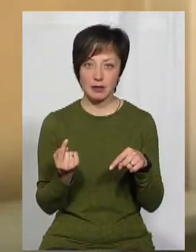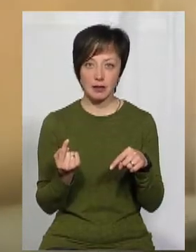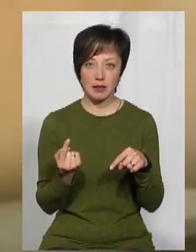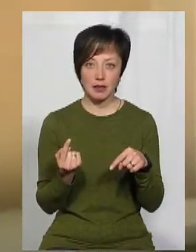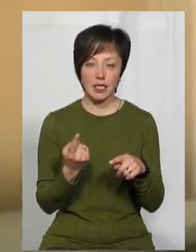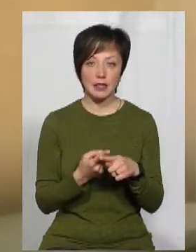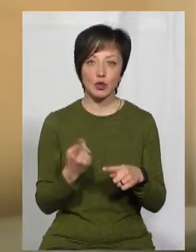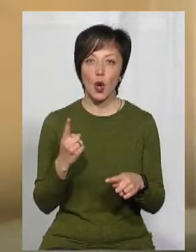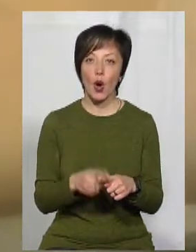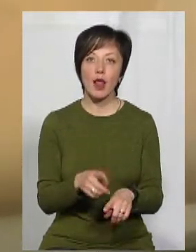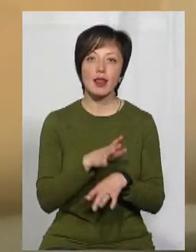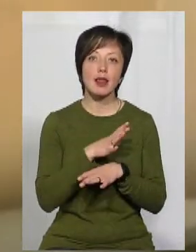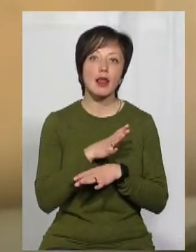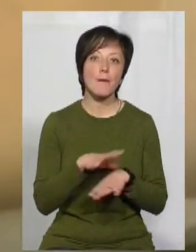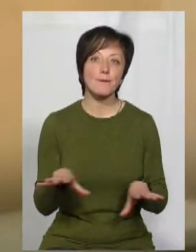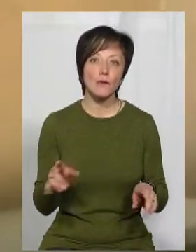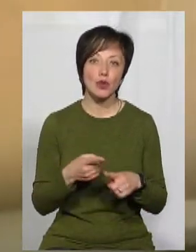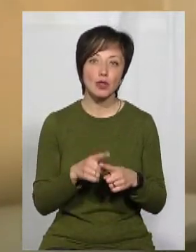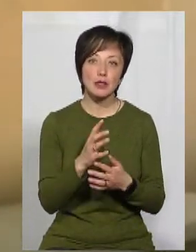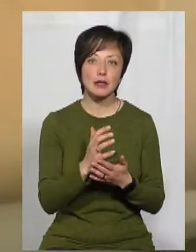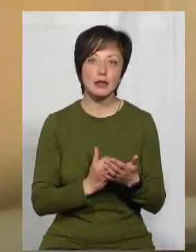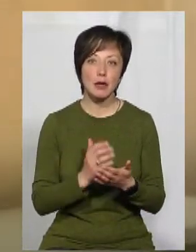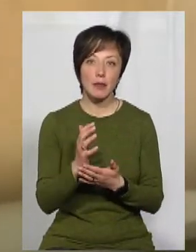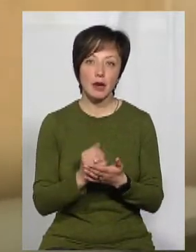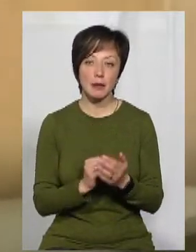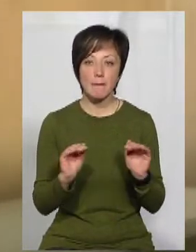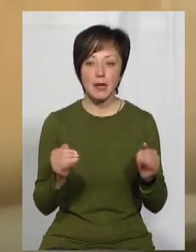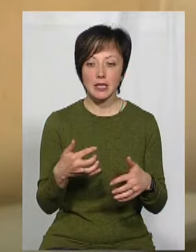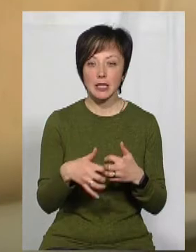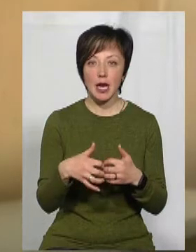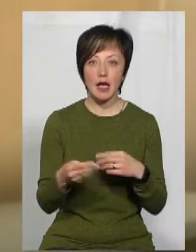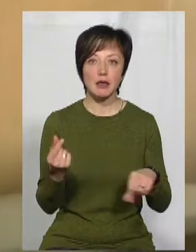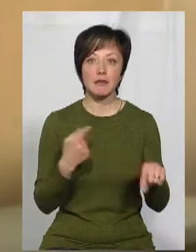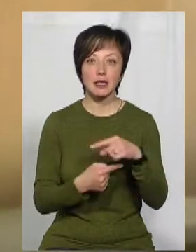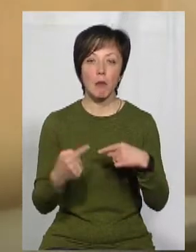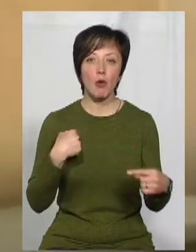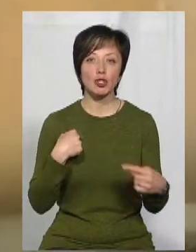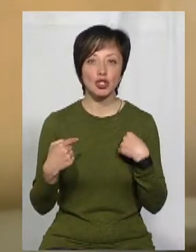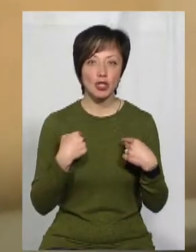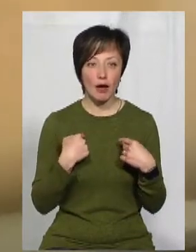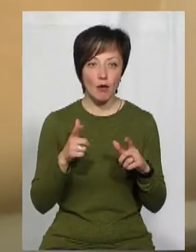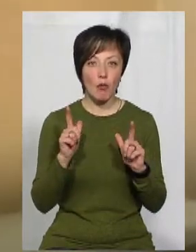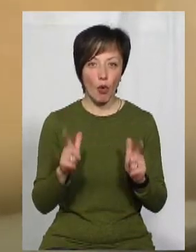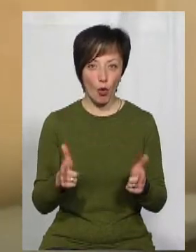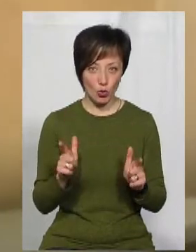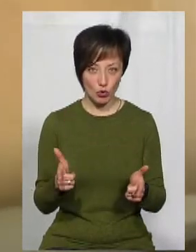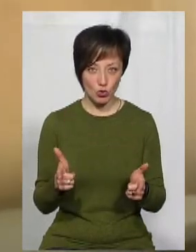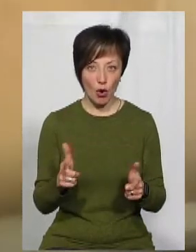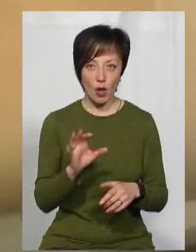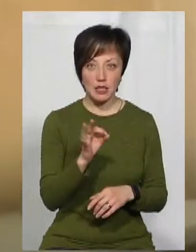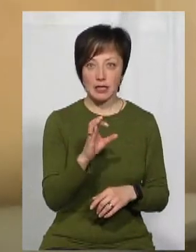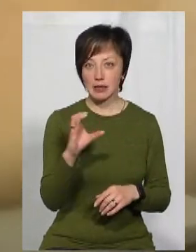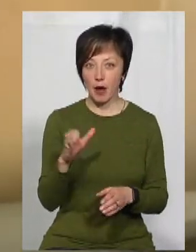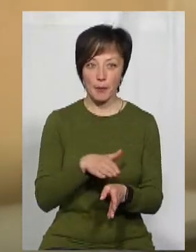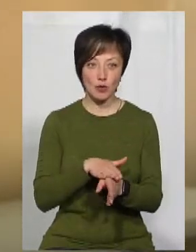в малого і середнього бізнесу цього не було, цих запасів не було. Мало того, малий і середній бізнес ще постраждав, я тут погоджуюся з Олександром